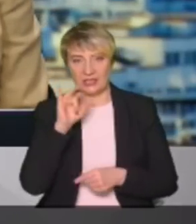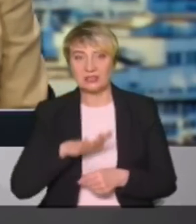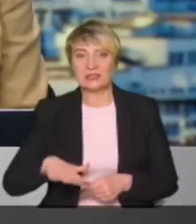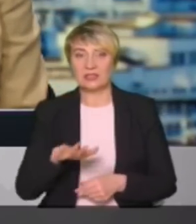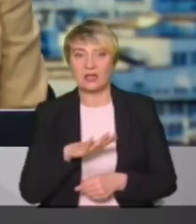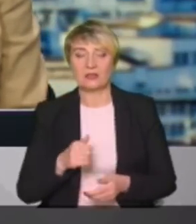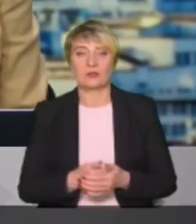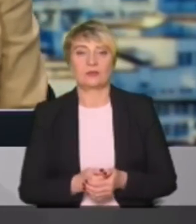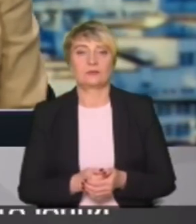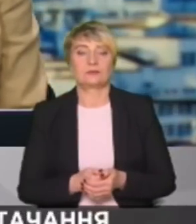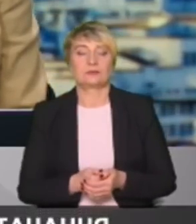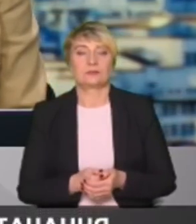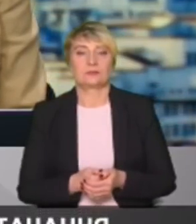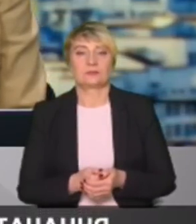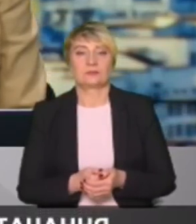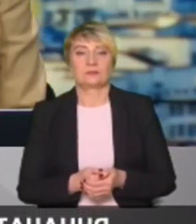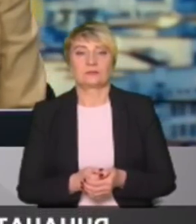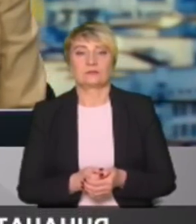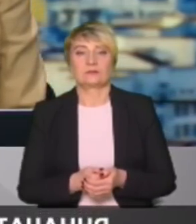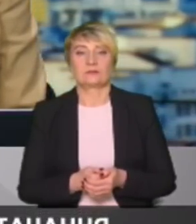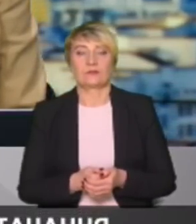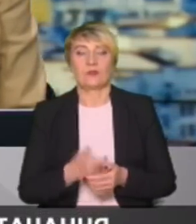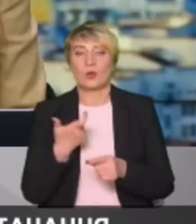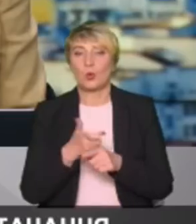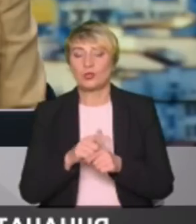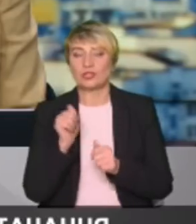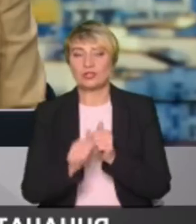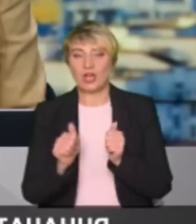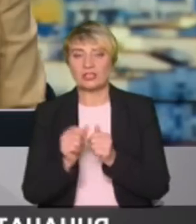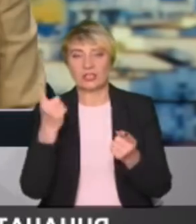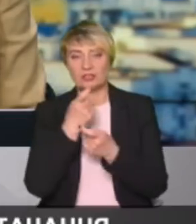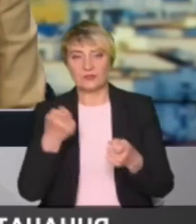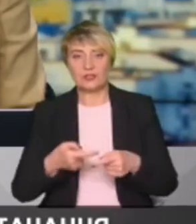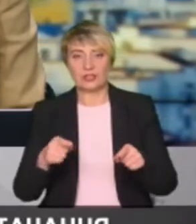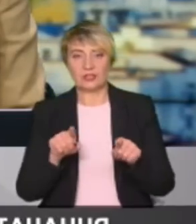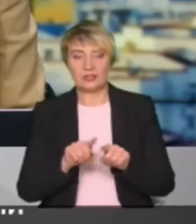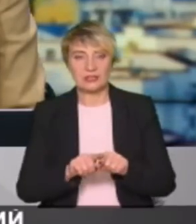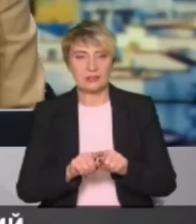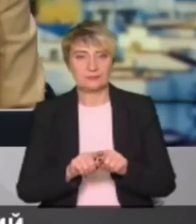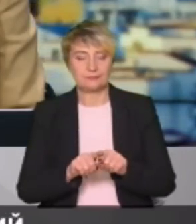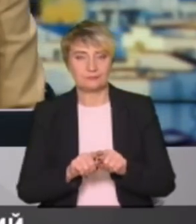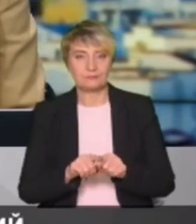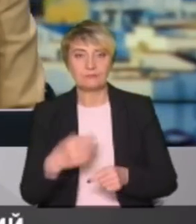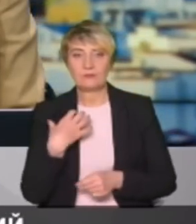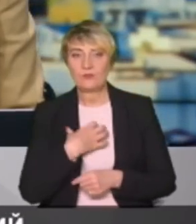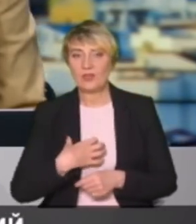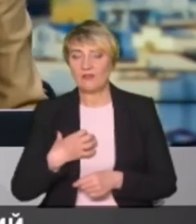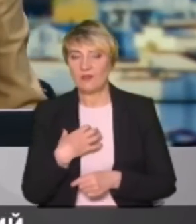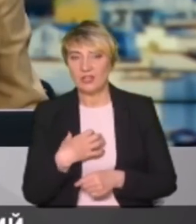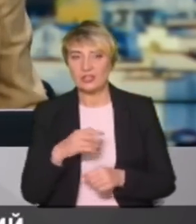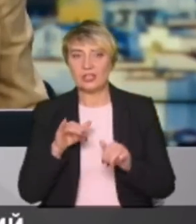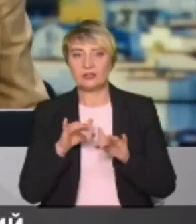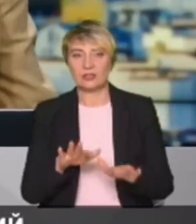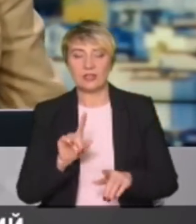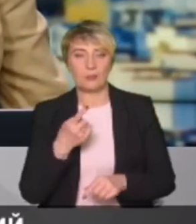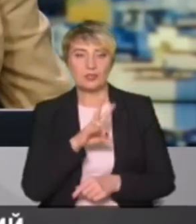Ну, скажем так, это очень часто звучат такие критические нотки, почему Евросоюз не делает это или НАТО